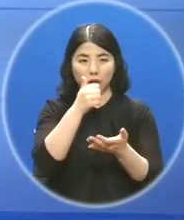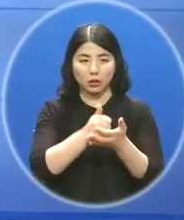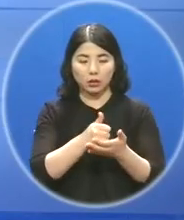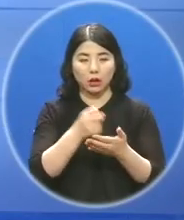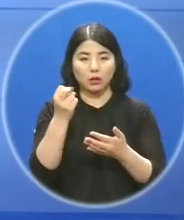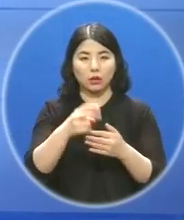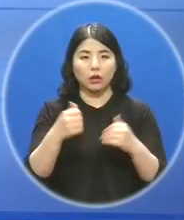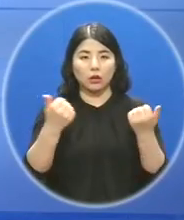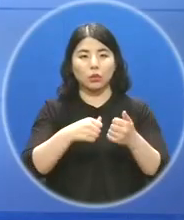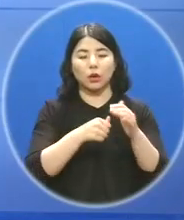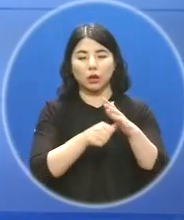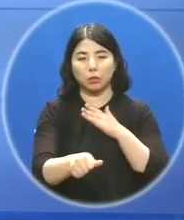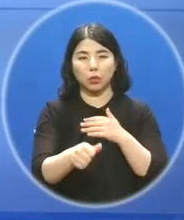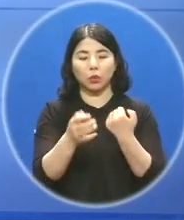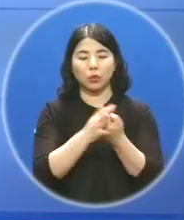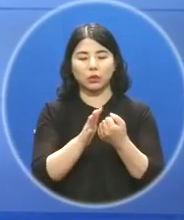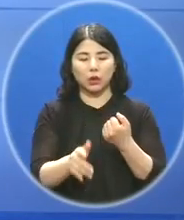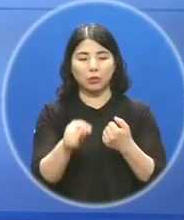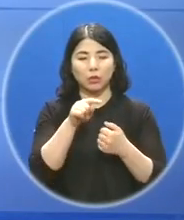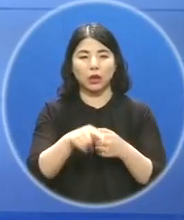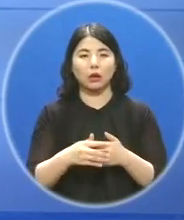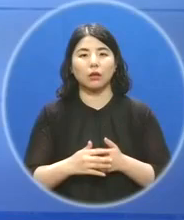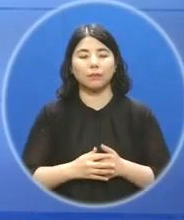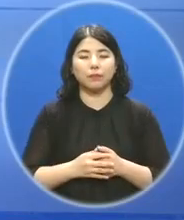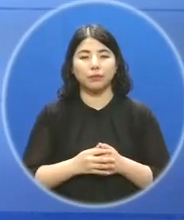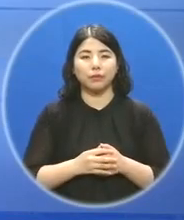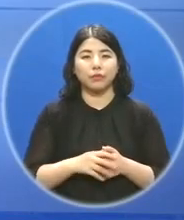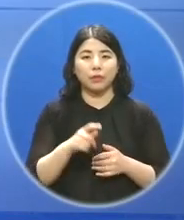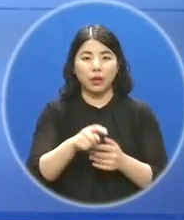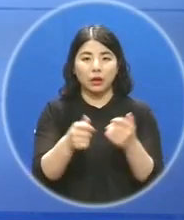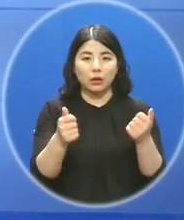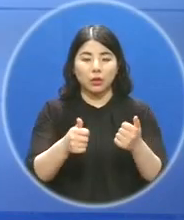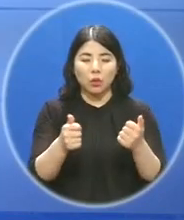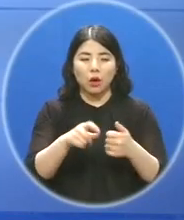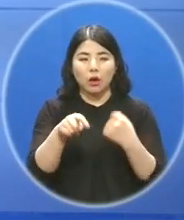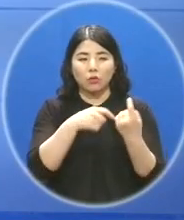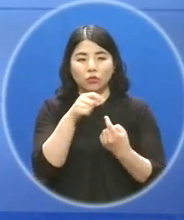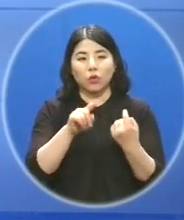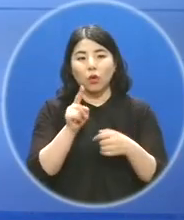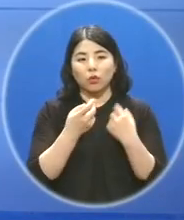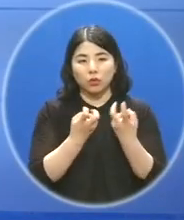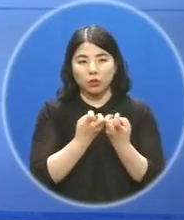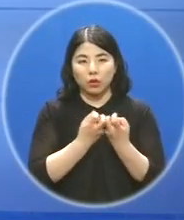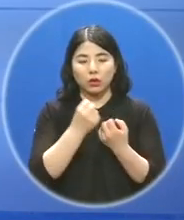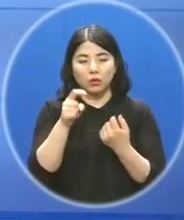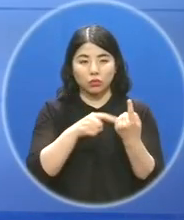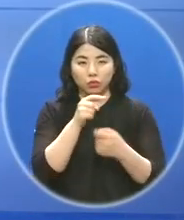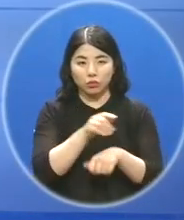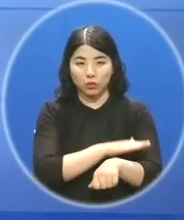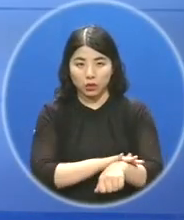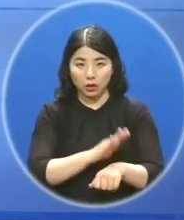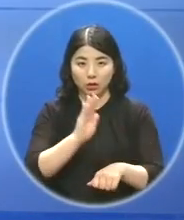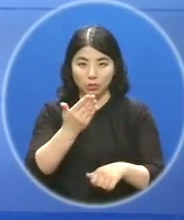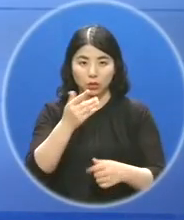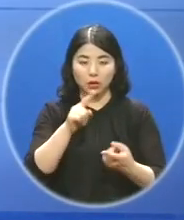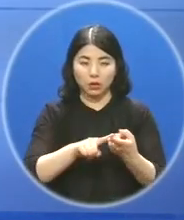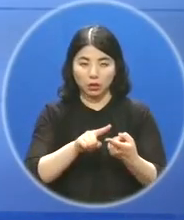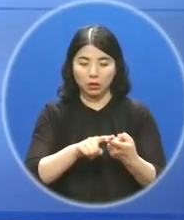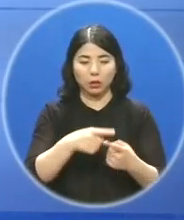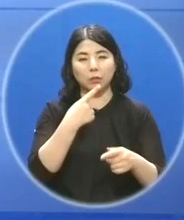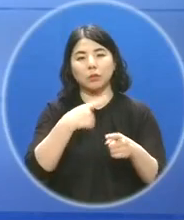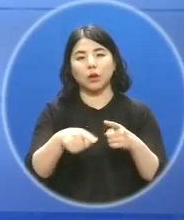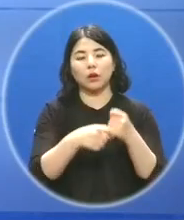의장은 의회를 대표하지 않습니까? 네. 의회를 대표하기 때문에 그 의회를 어떻게 운영하고 그리고 의회가 잘했는지 못했는지에 대한